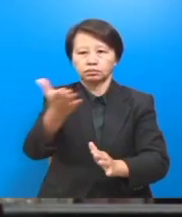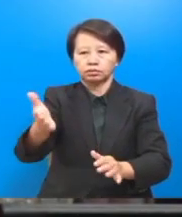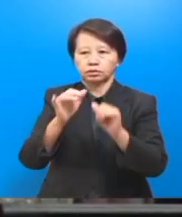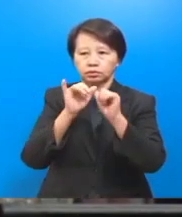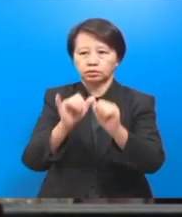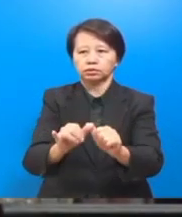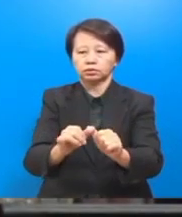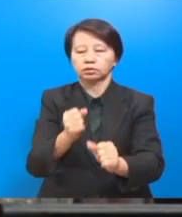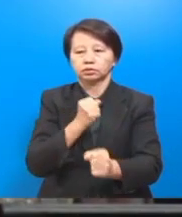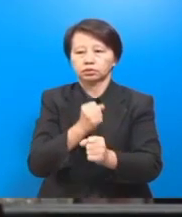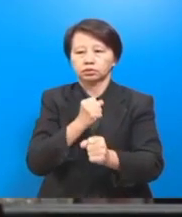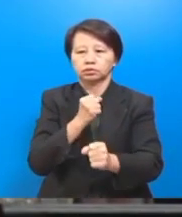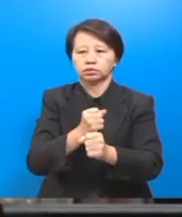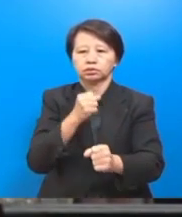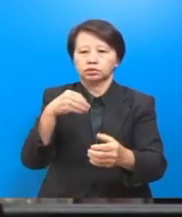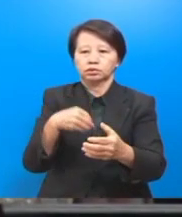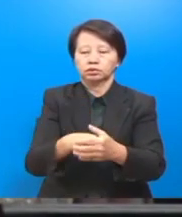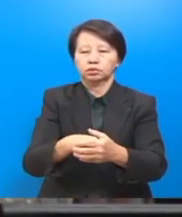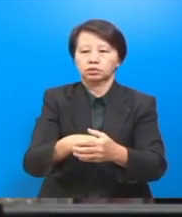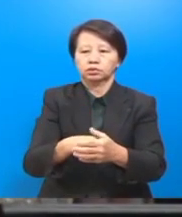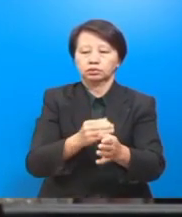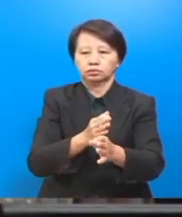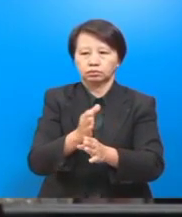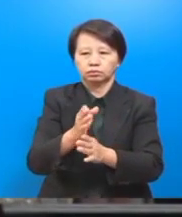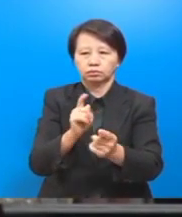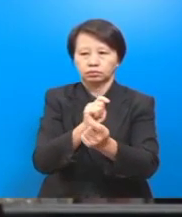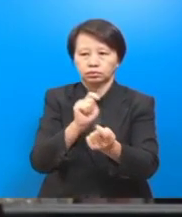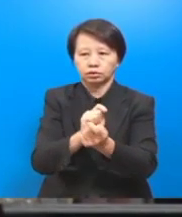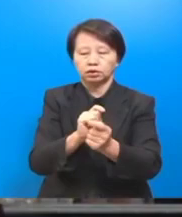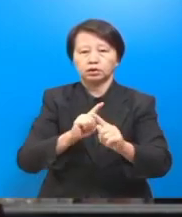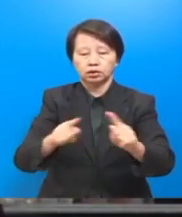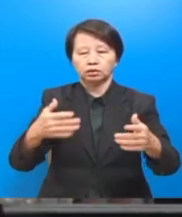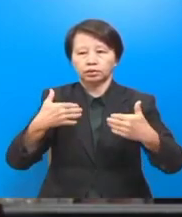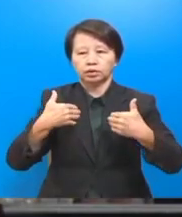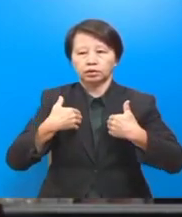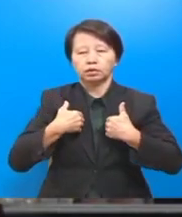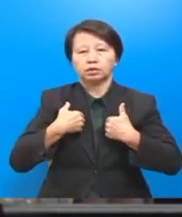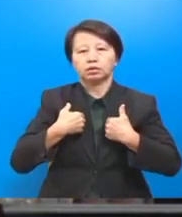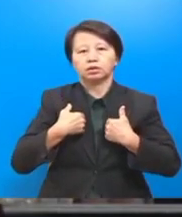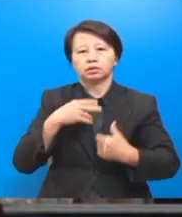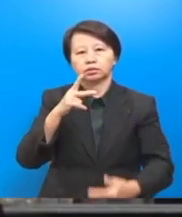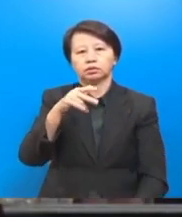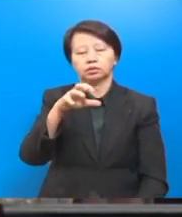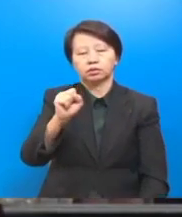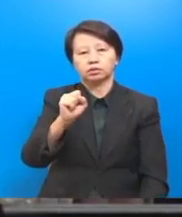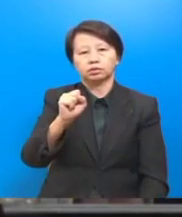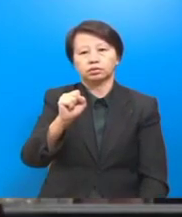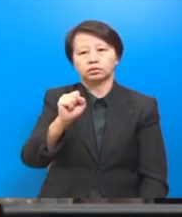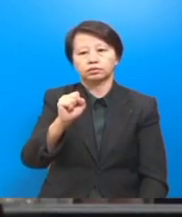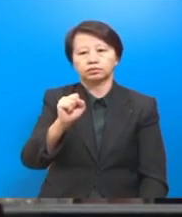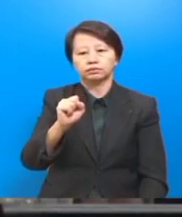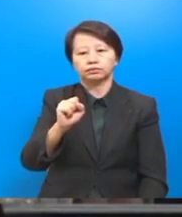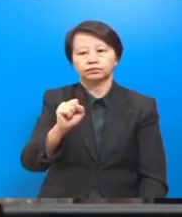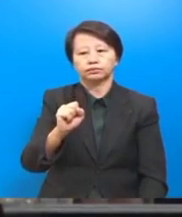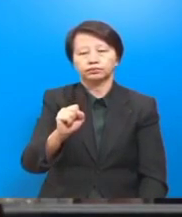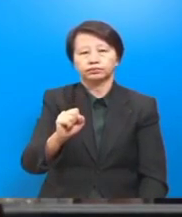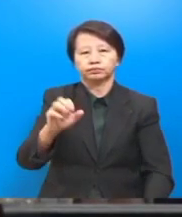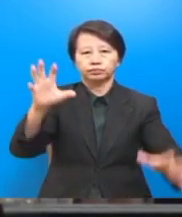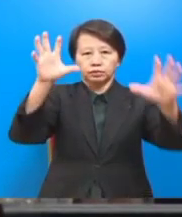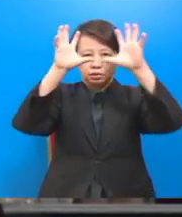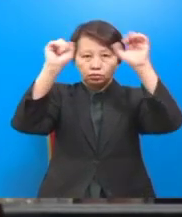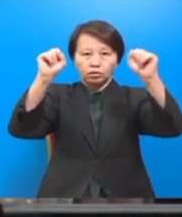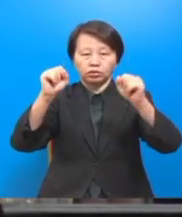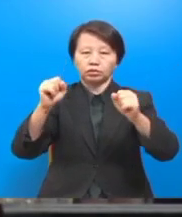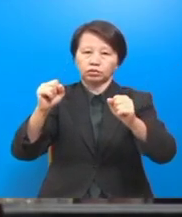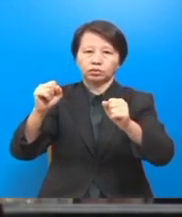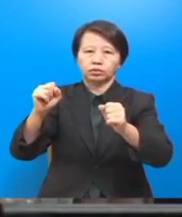khan apa kerja dalam sektor tertentu walaubagaimanapun ada juga ksdi mana ama jika dalam